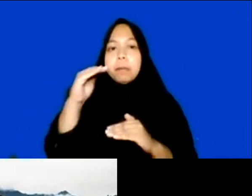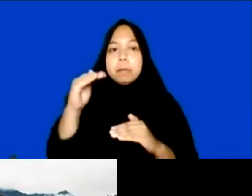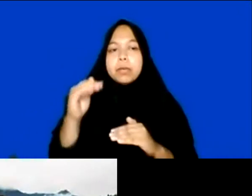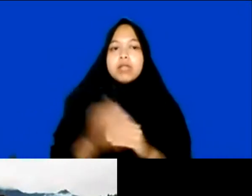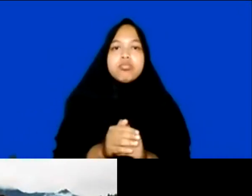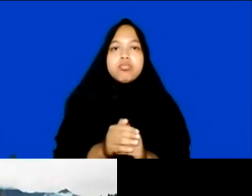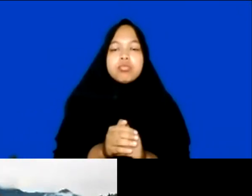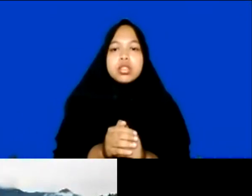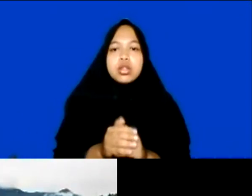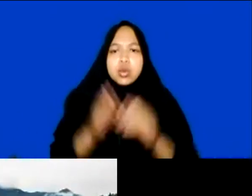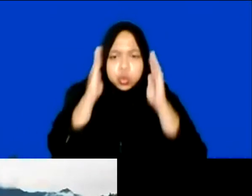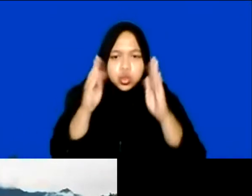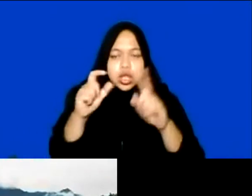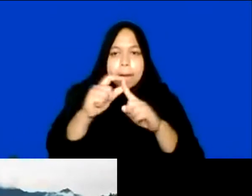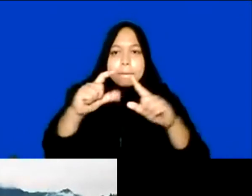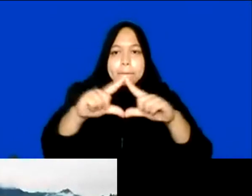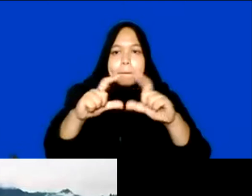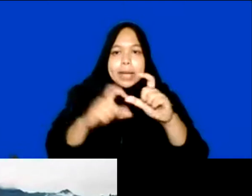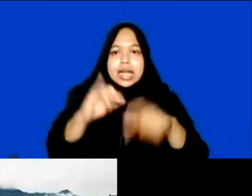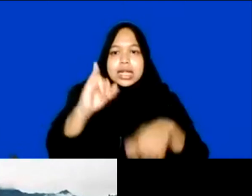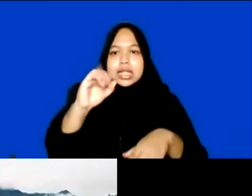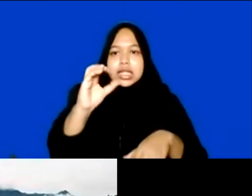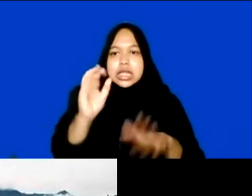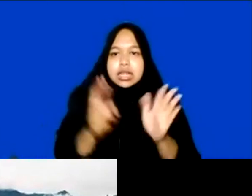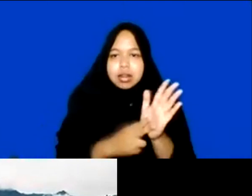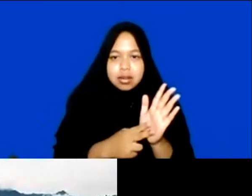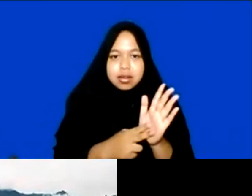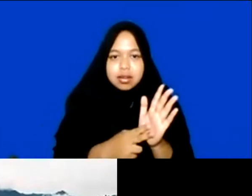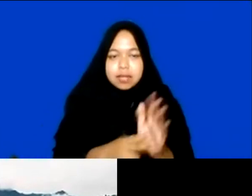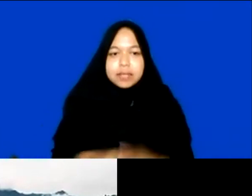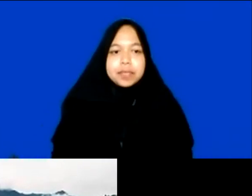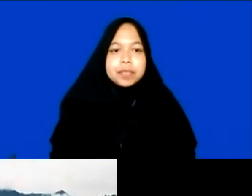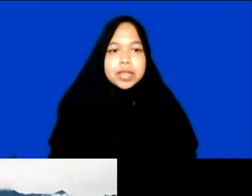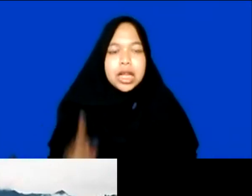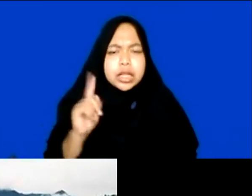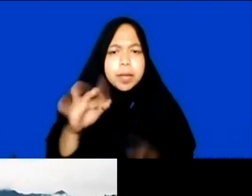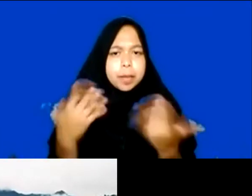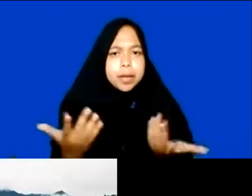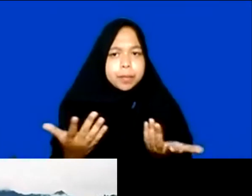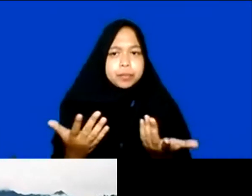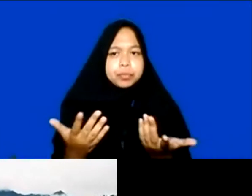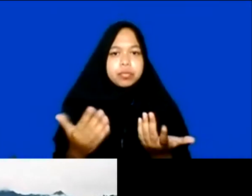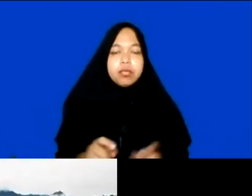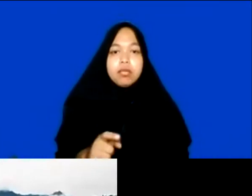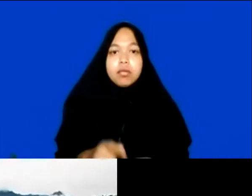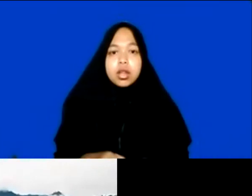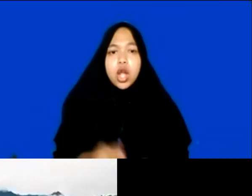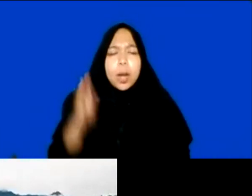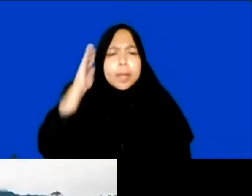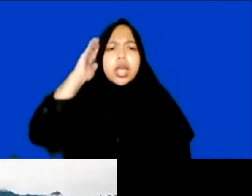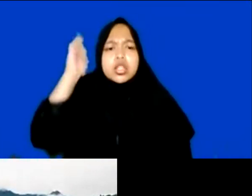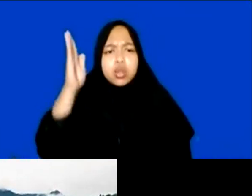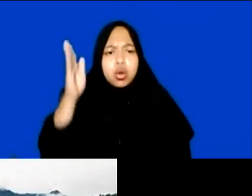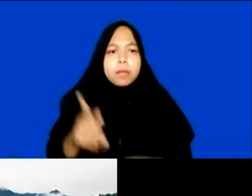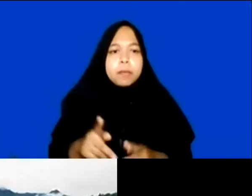dan hobi yang benar-benar kita minati. Karena nanti efeknya ketika dalam kondisi